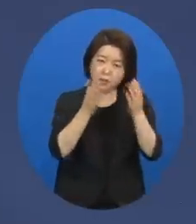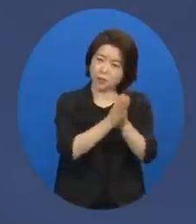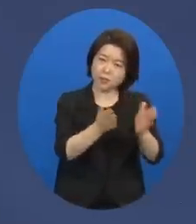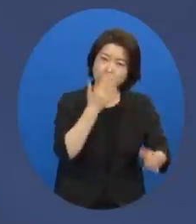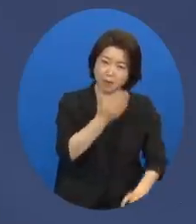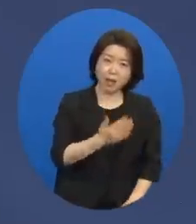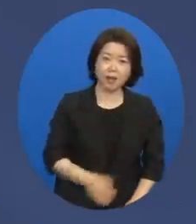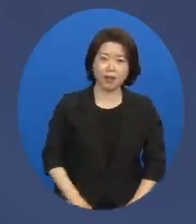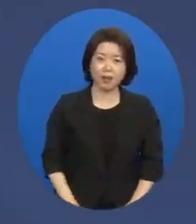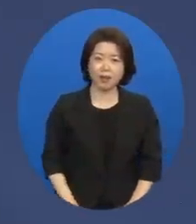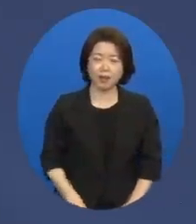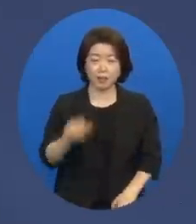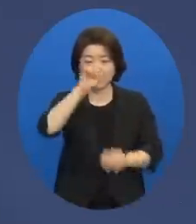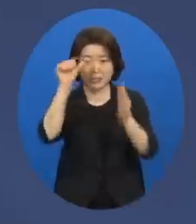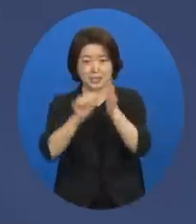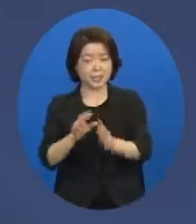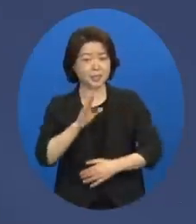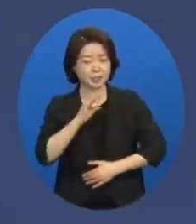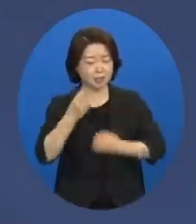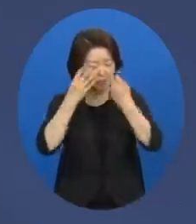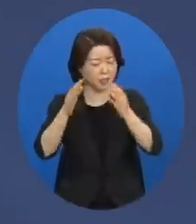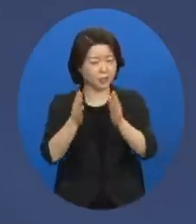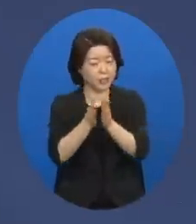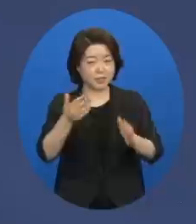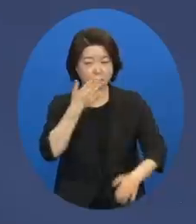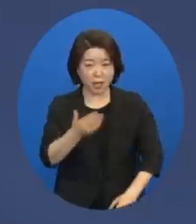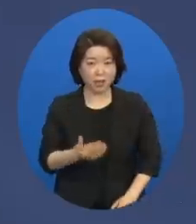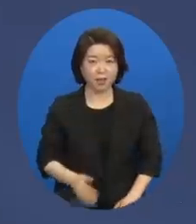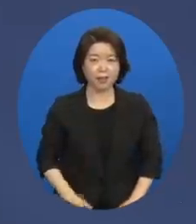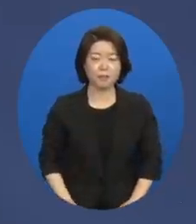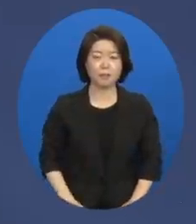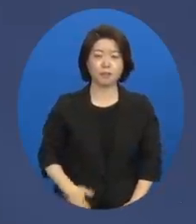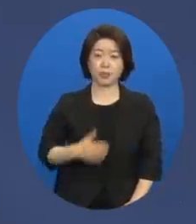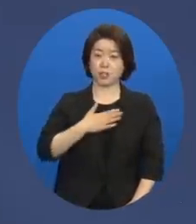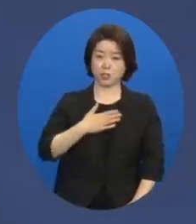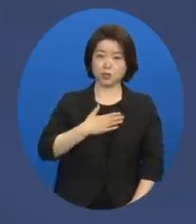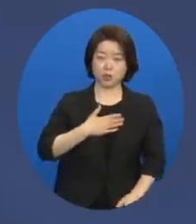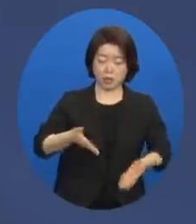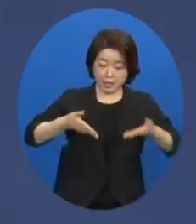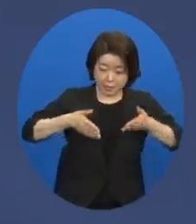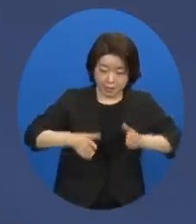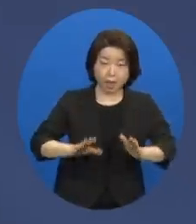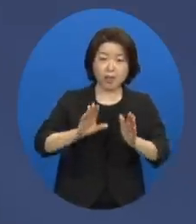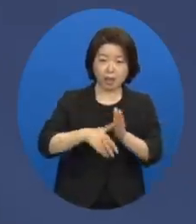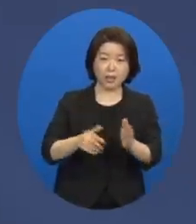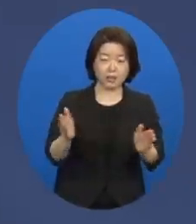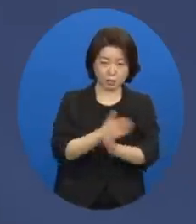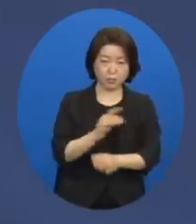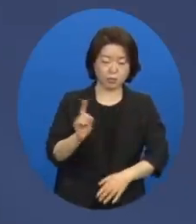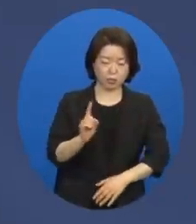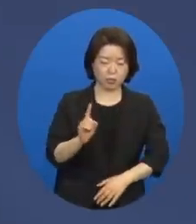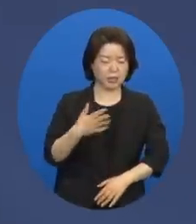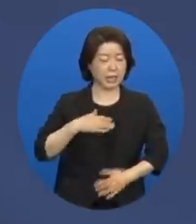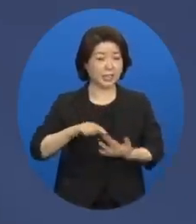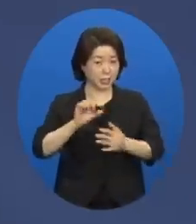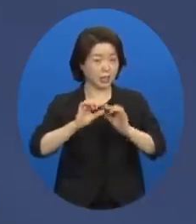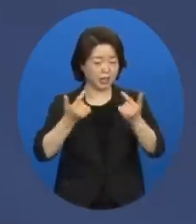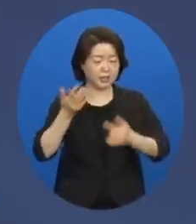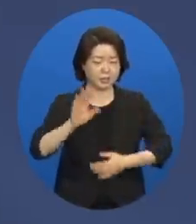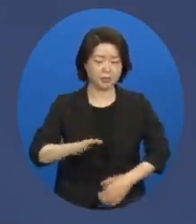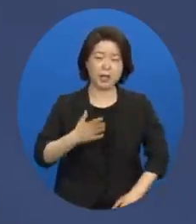있을까요? 인생 정말 새롭게 시작할 수 있을까요? 저는 태어나기를 제가 선택한 건 아닌데